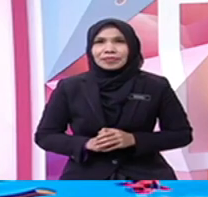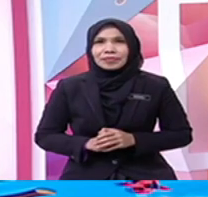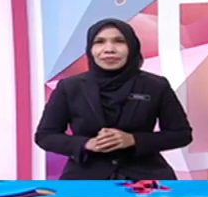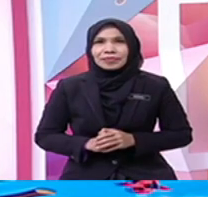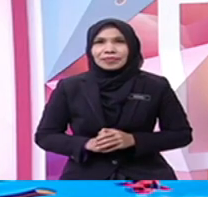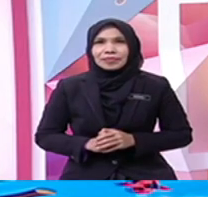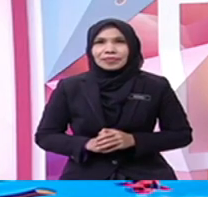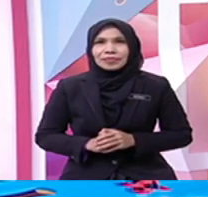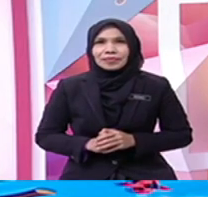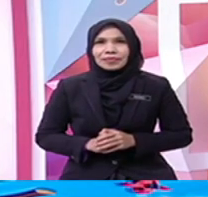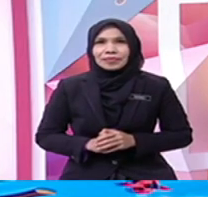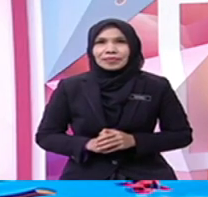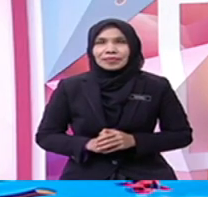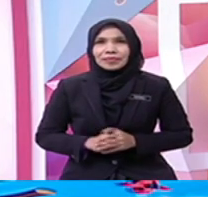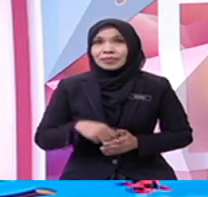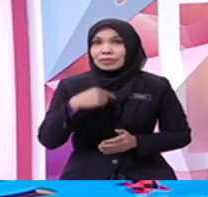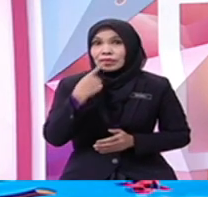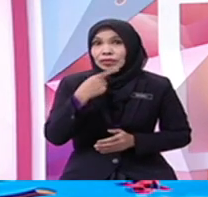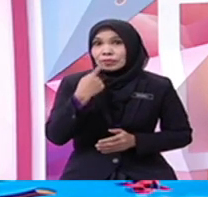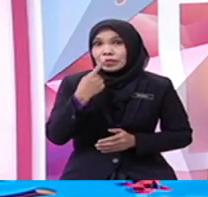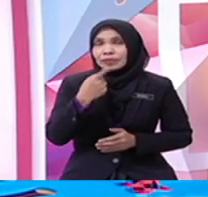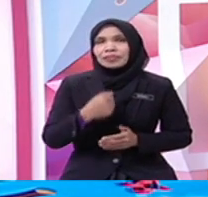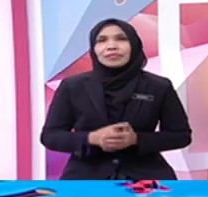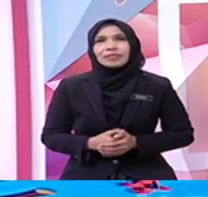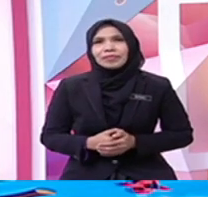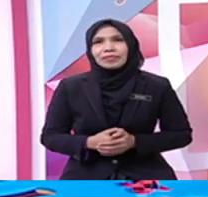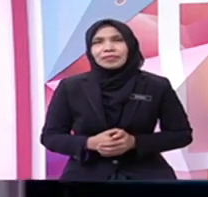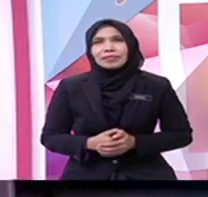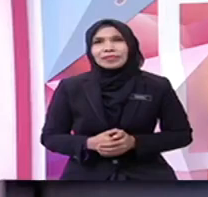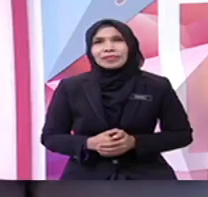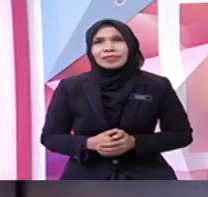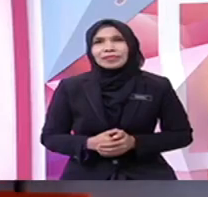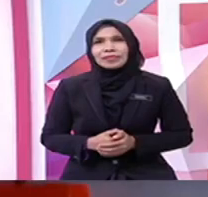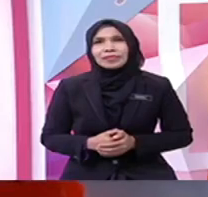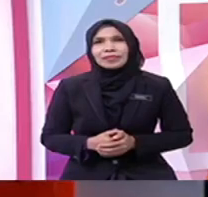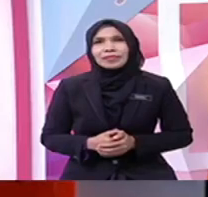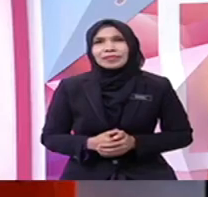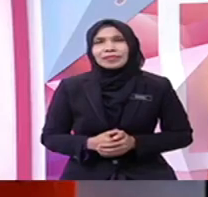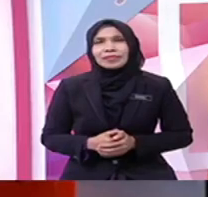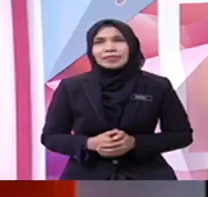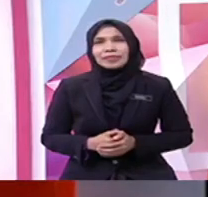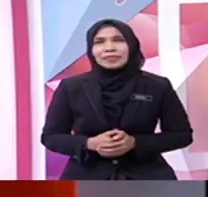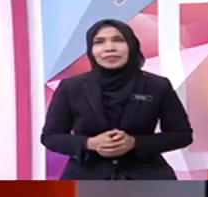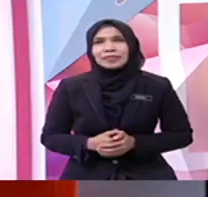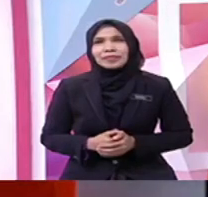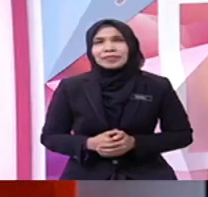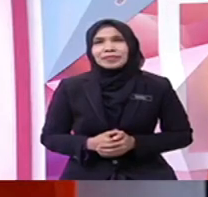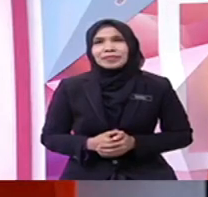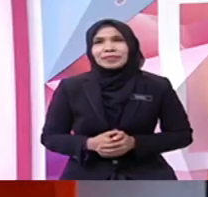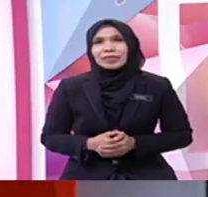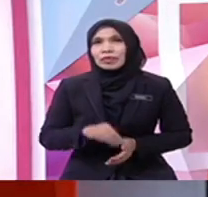ah siapakah ini mungkin inilah murid yang bernama Farid ceguk Hah Kenapa kamu jatuh didepan